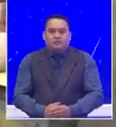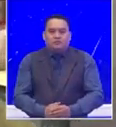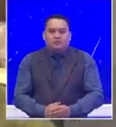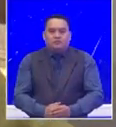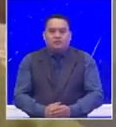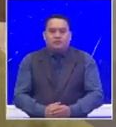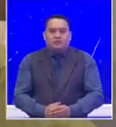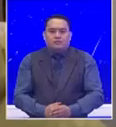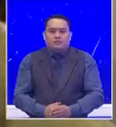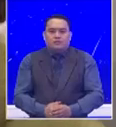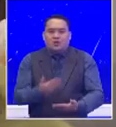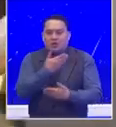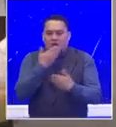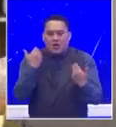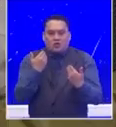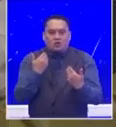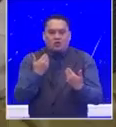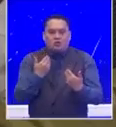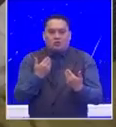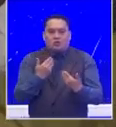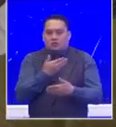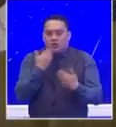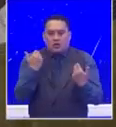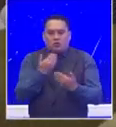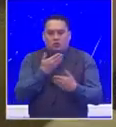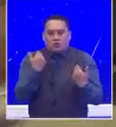Мое мнение надо сказать? Нету, конечно. Ребята, вы что? Нету, нету.